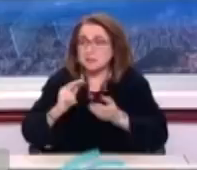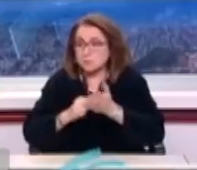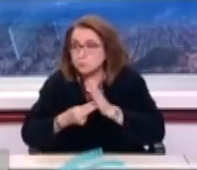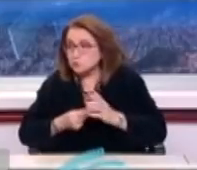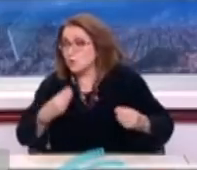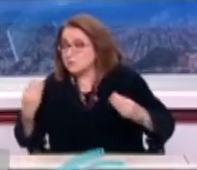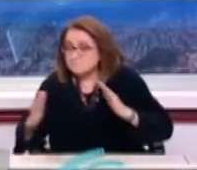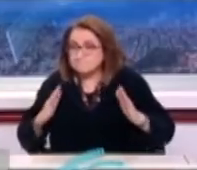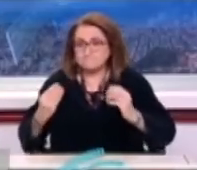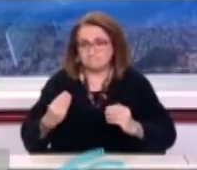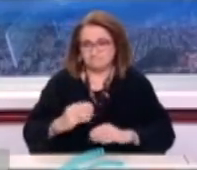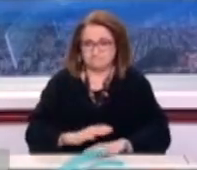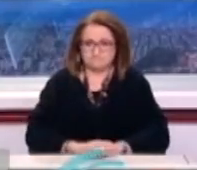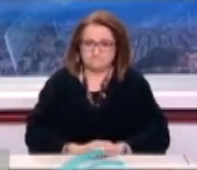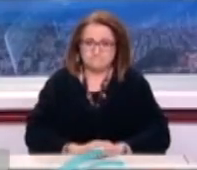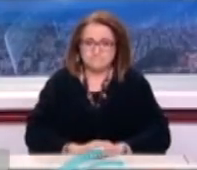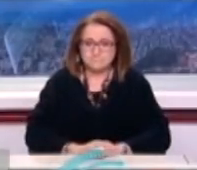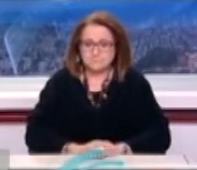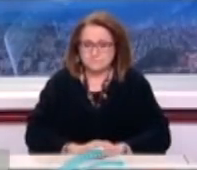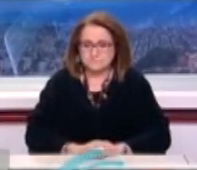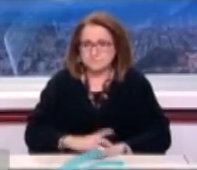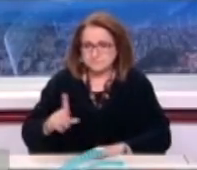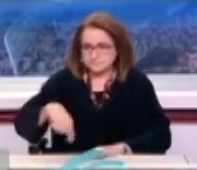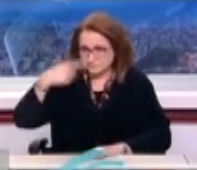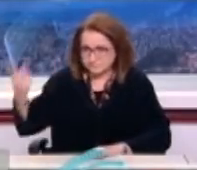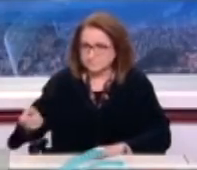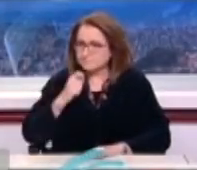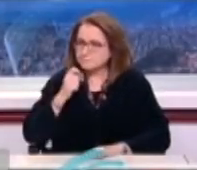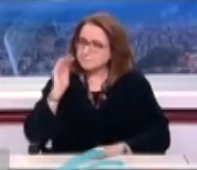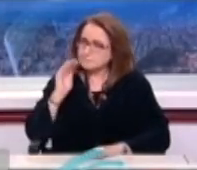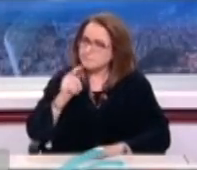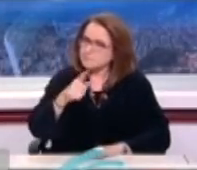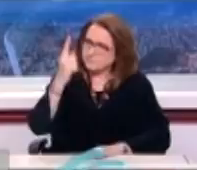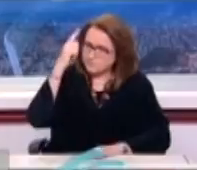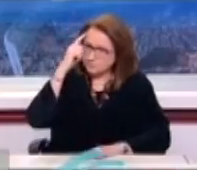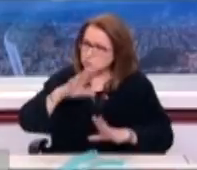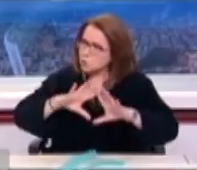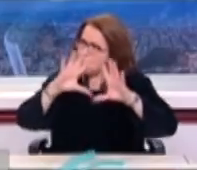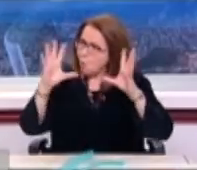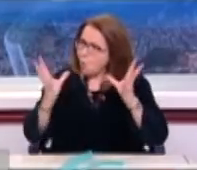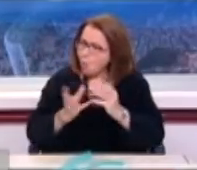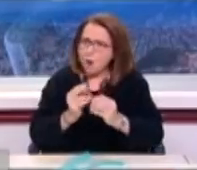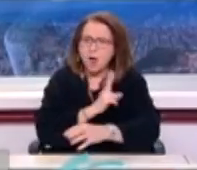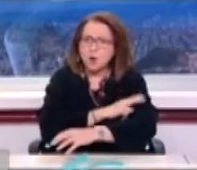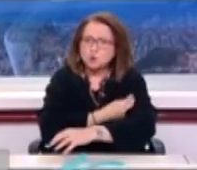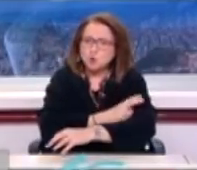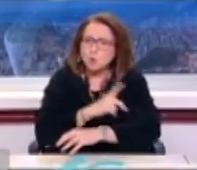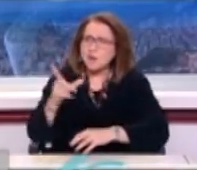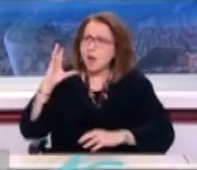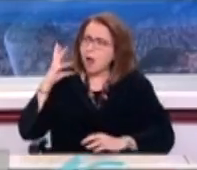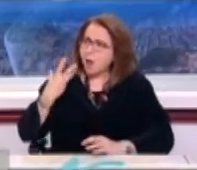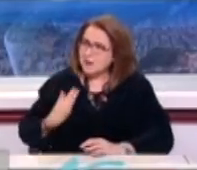Ο κύριος Κεφαλογιάννης. Θα ήθελα να σας ρωτήσω αν πιστεύετε ότι έγιναν όλα ορθά στα νοσοκομεία της Αμαλιάδας και της